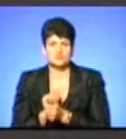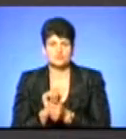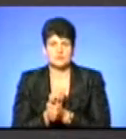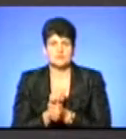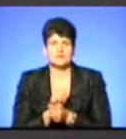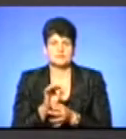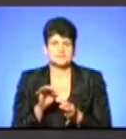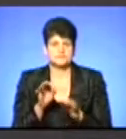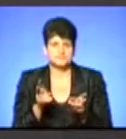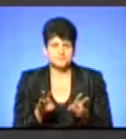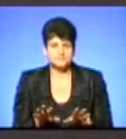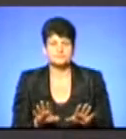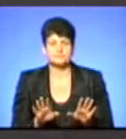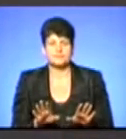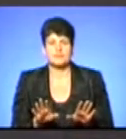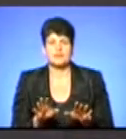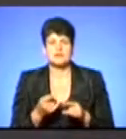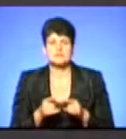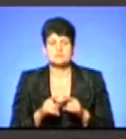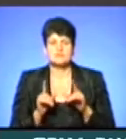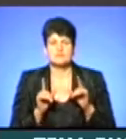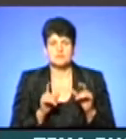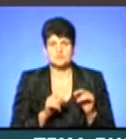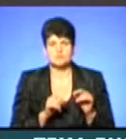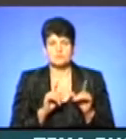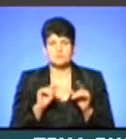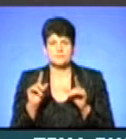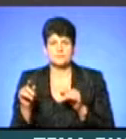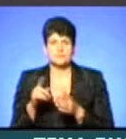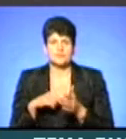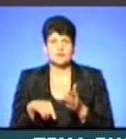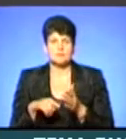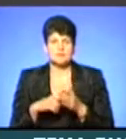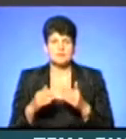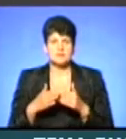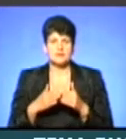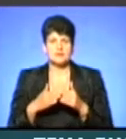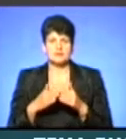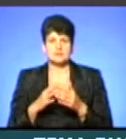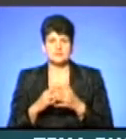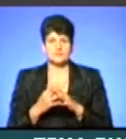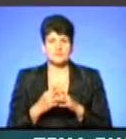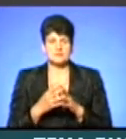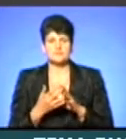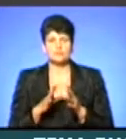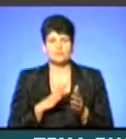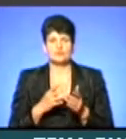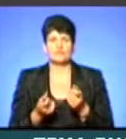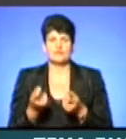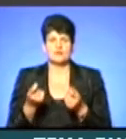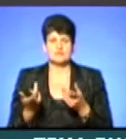рослинних решток. Даним виїздом об'їзду міста і прилеглих населених пунктів було виявлено 3